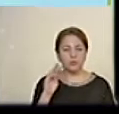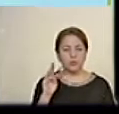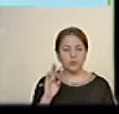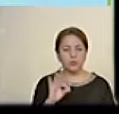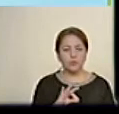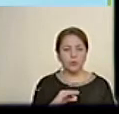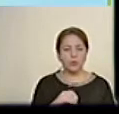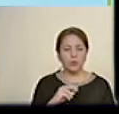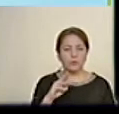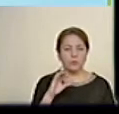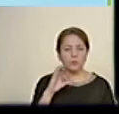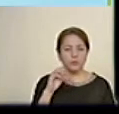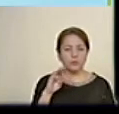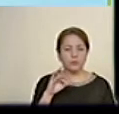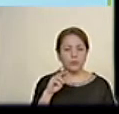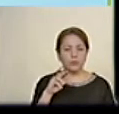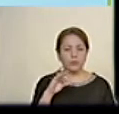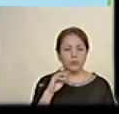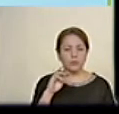Поступить со зла.